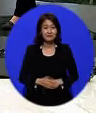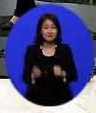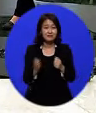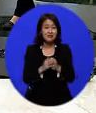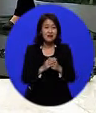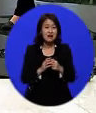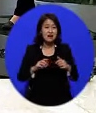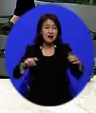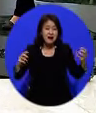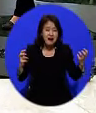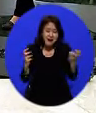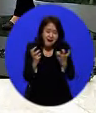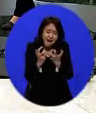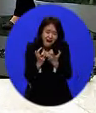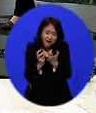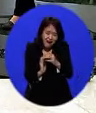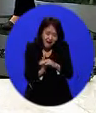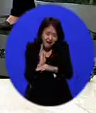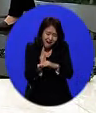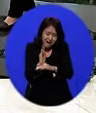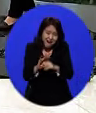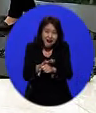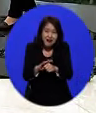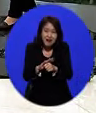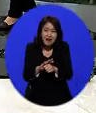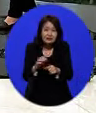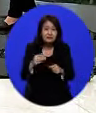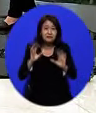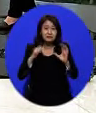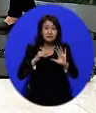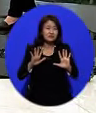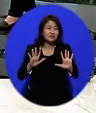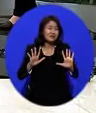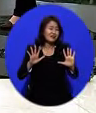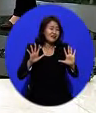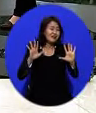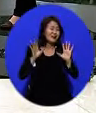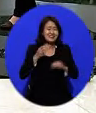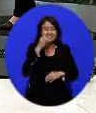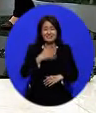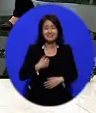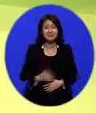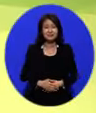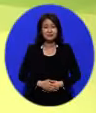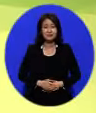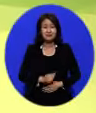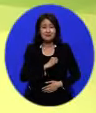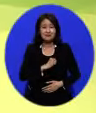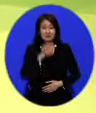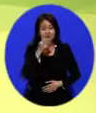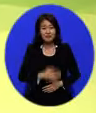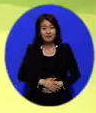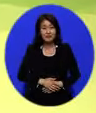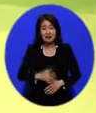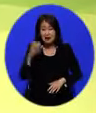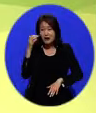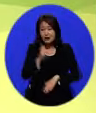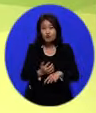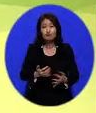막 포화를 퍼부어, 막 사랑을 막. 얘가 견디지 못해. 막 뜨거워, 데어요. 막. 포화를 너무 부어서 뜨거워서